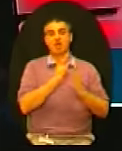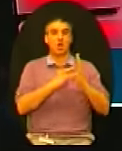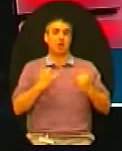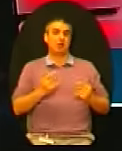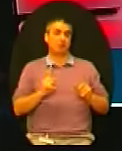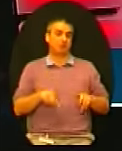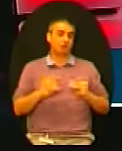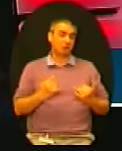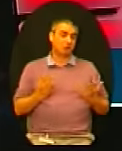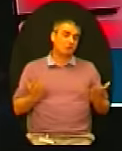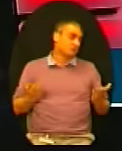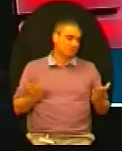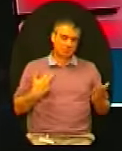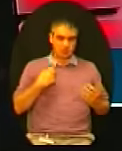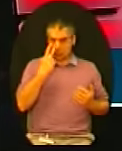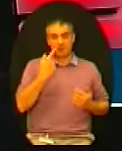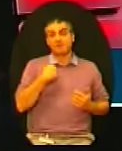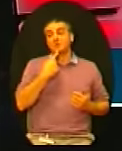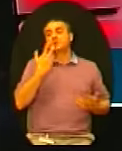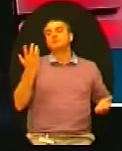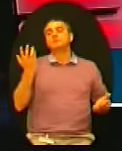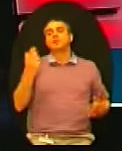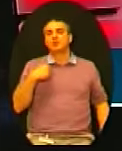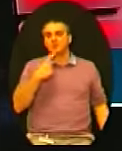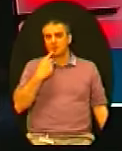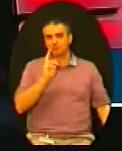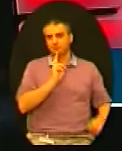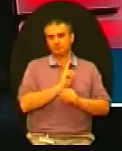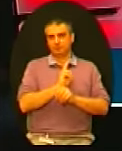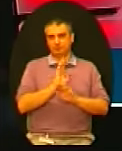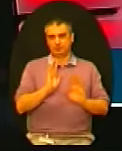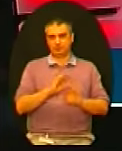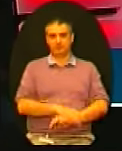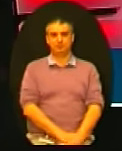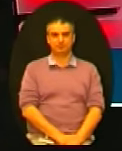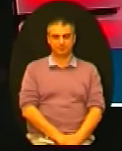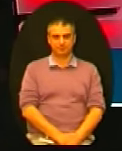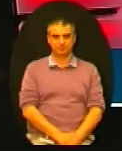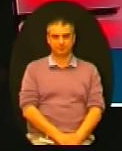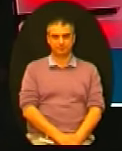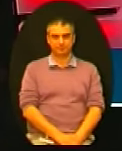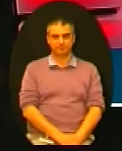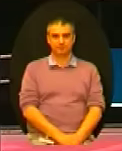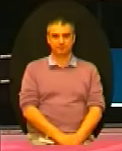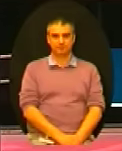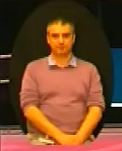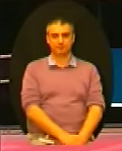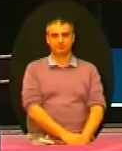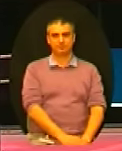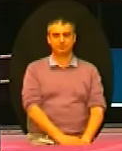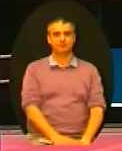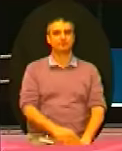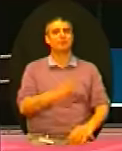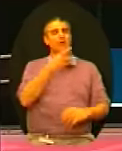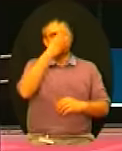כך שזה לא נראה, אבל אני אומרת את זה ישר, אני אומרת את זה מאוד בזהירות. אולמרט יצטרך להתרגל